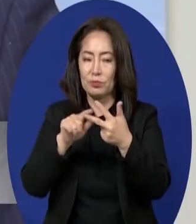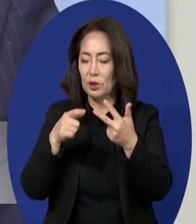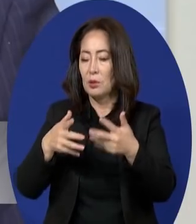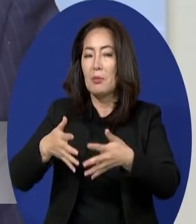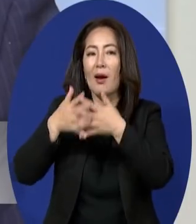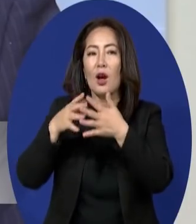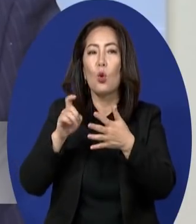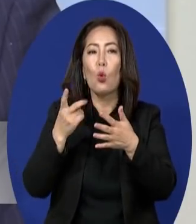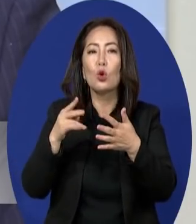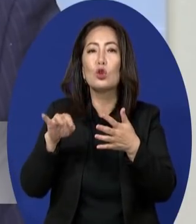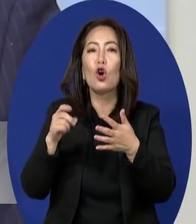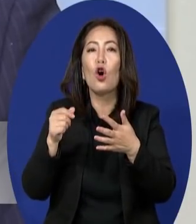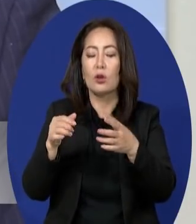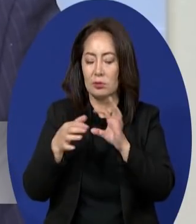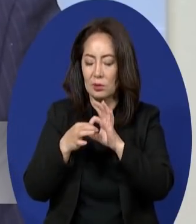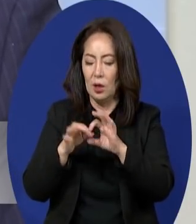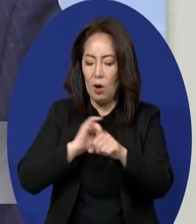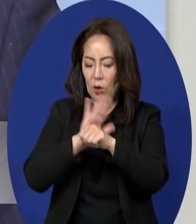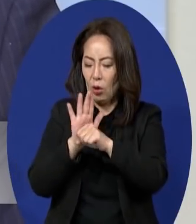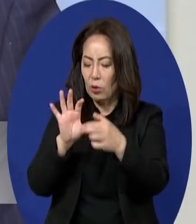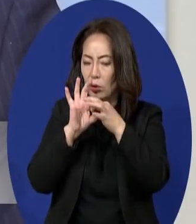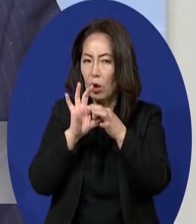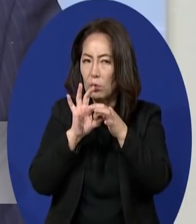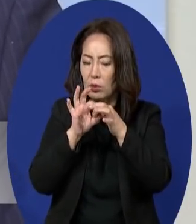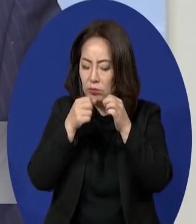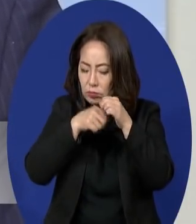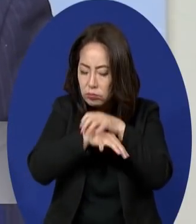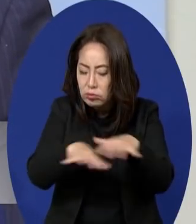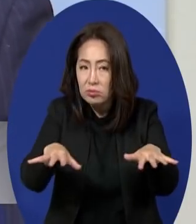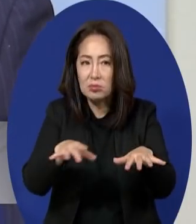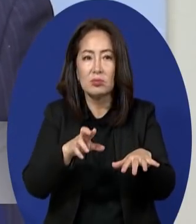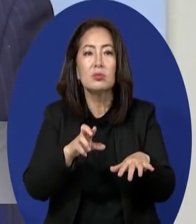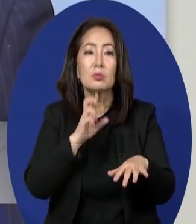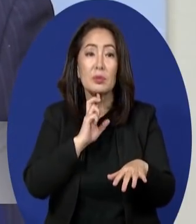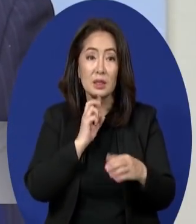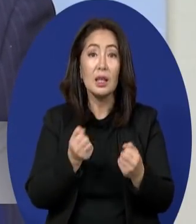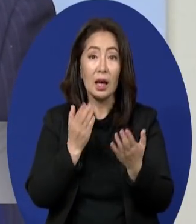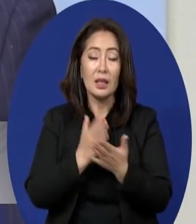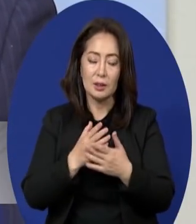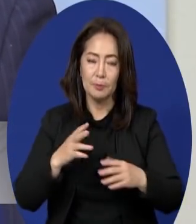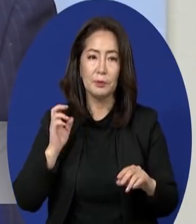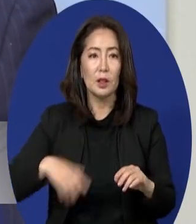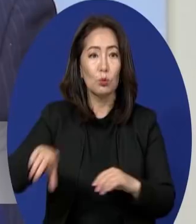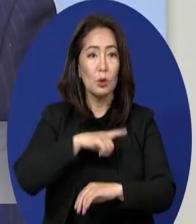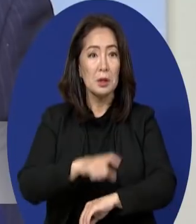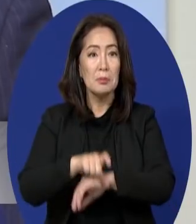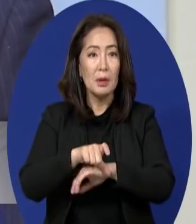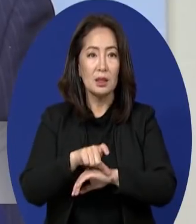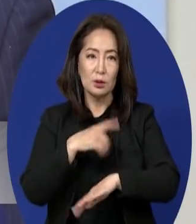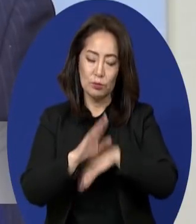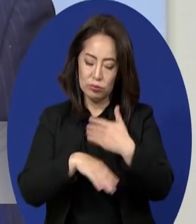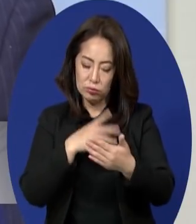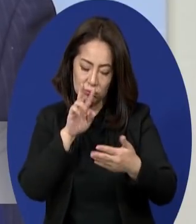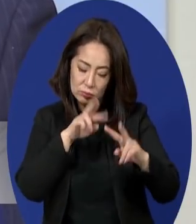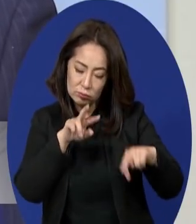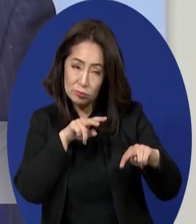ингээд ковидтэй холбоотойгоор маш олон салбарт бол энэ нэжиглэгдэж байгаа. Тэгээд үйлдвэрлэгчдийн менежерүүдийн индекс гэж байдаг.